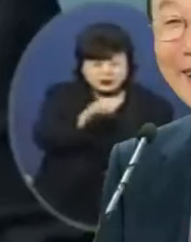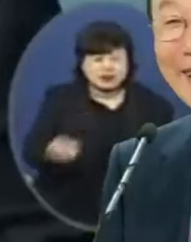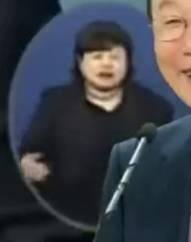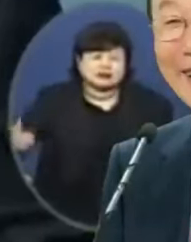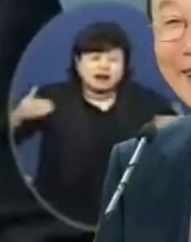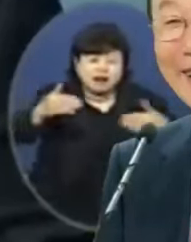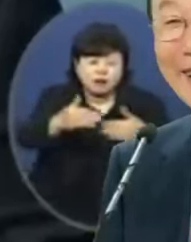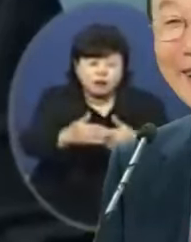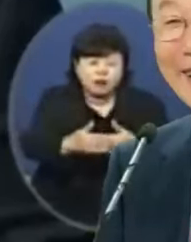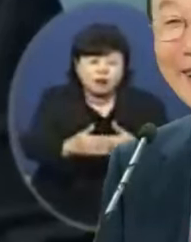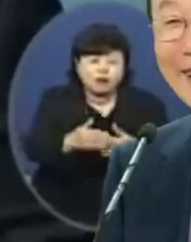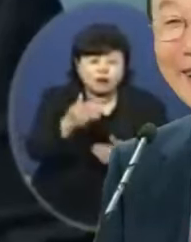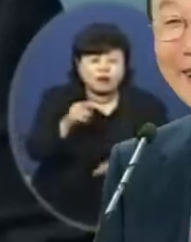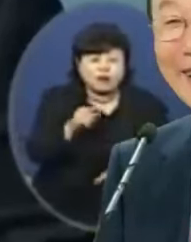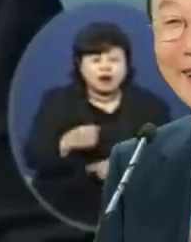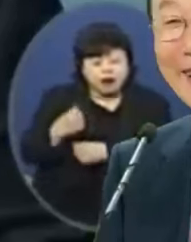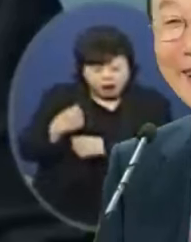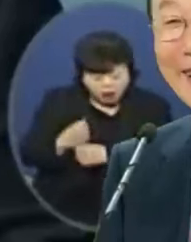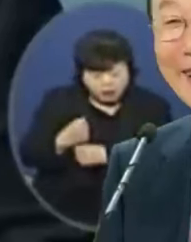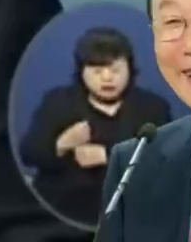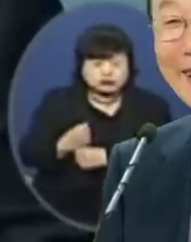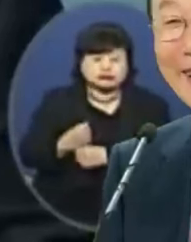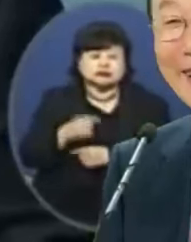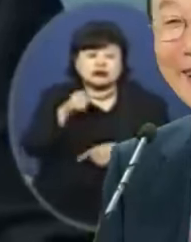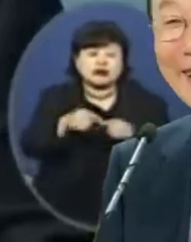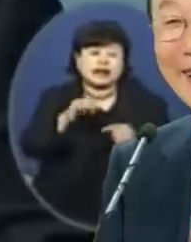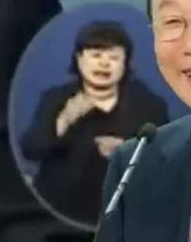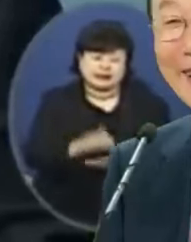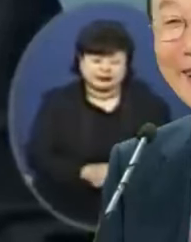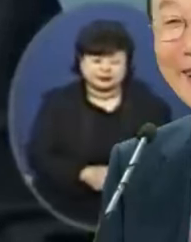끌어안고 여러분 걸머져야 되는 것입니다.